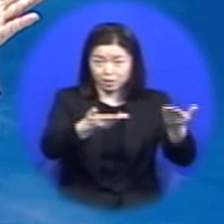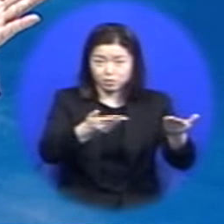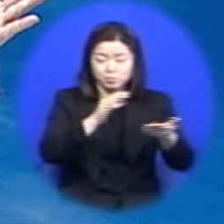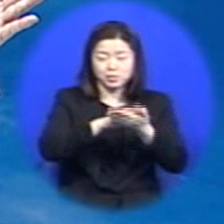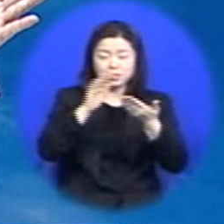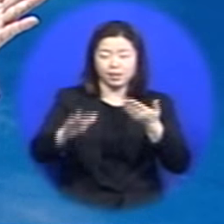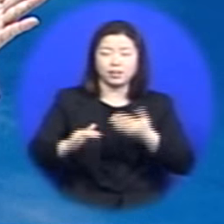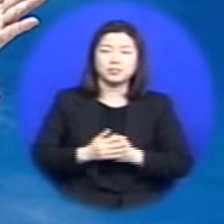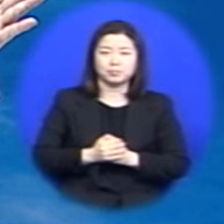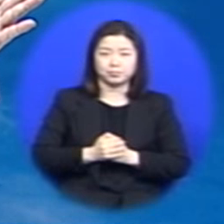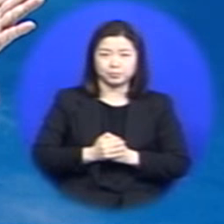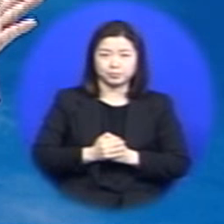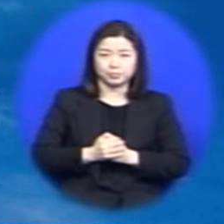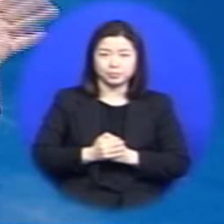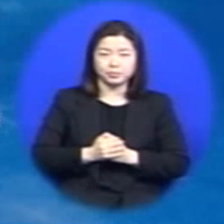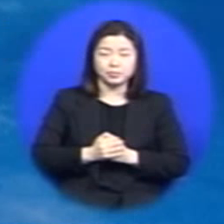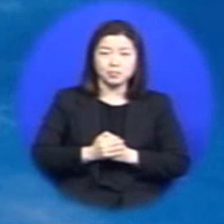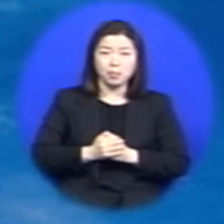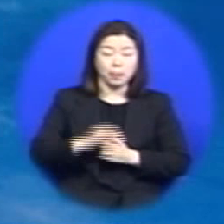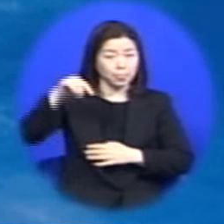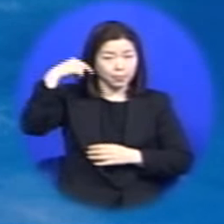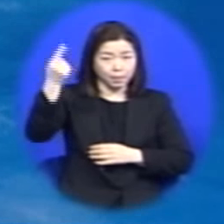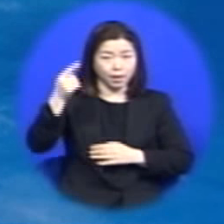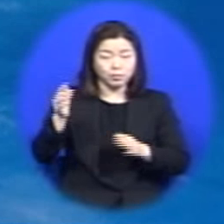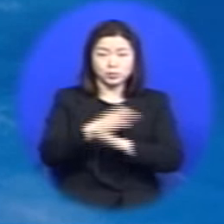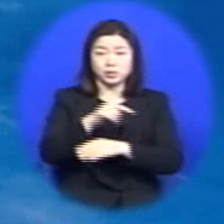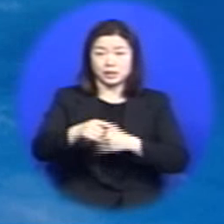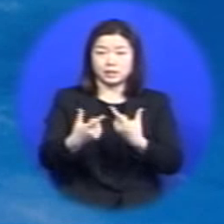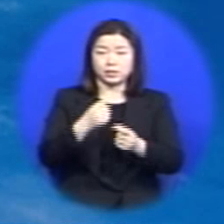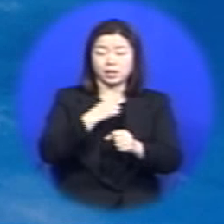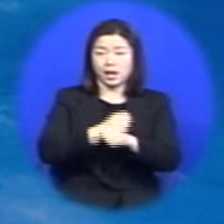봐줘요. 다음부터는 이렇게 하시면 안 돼요.